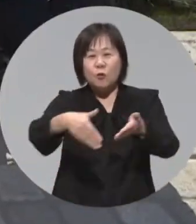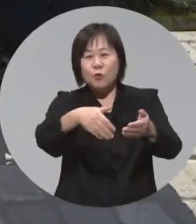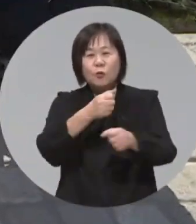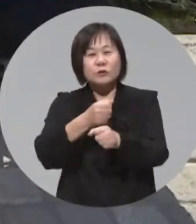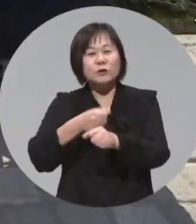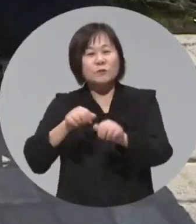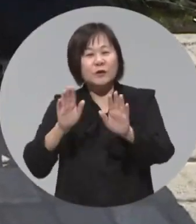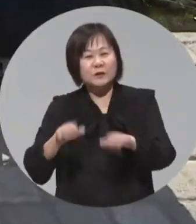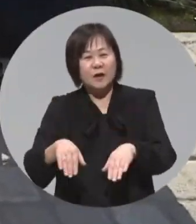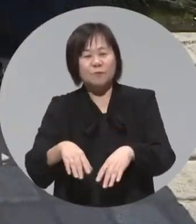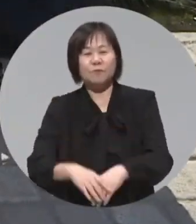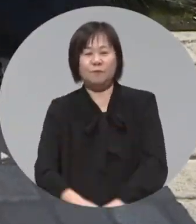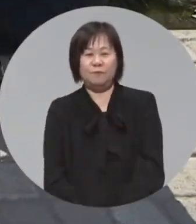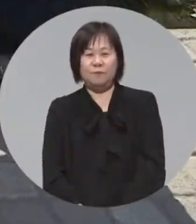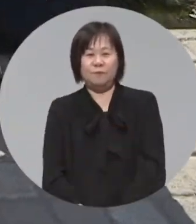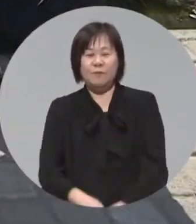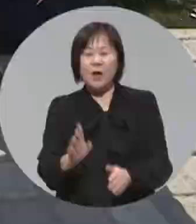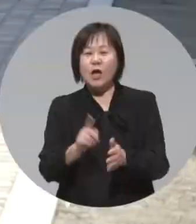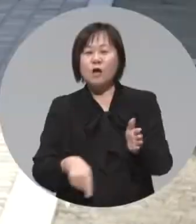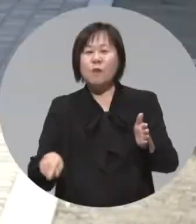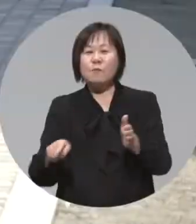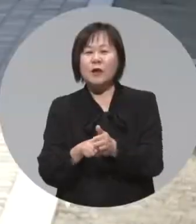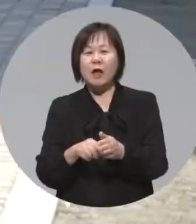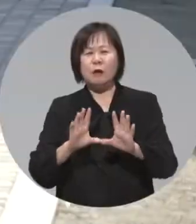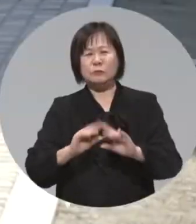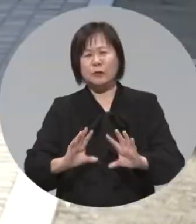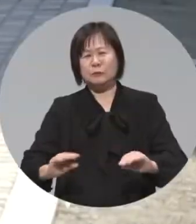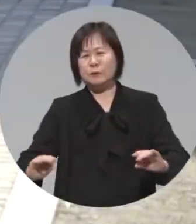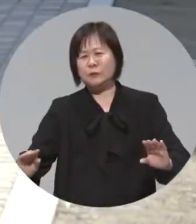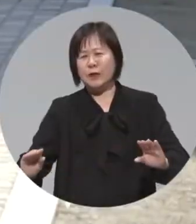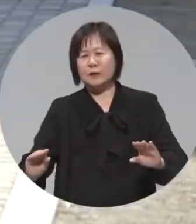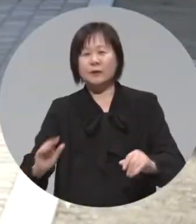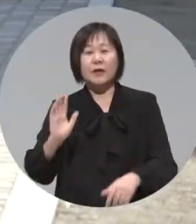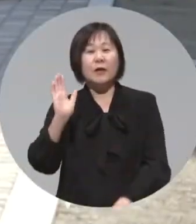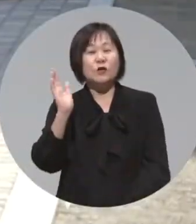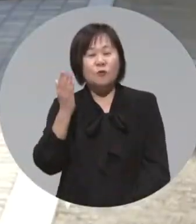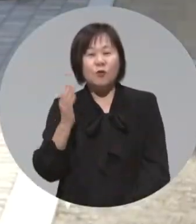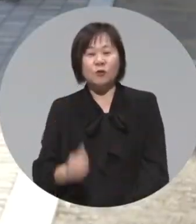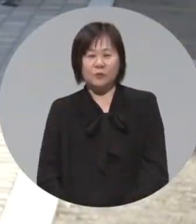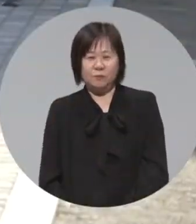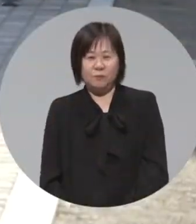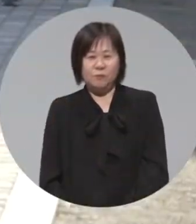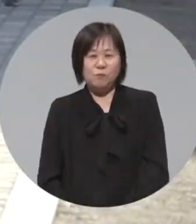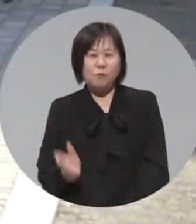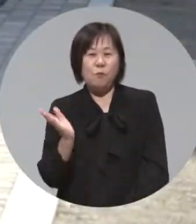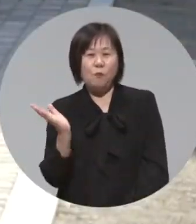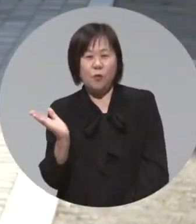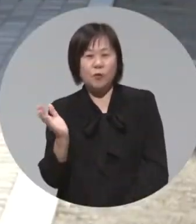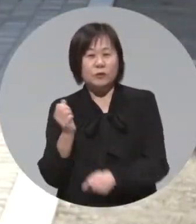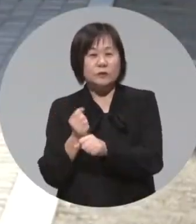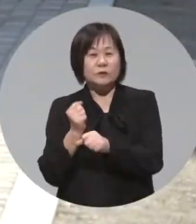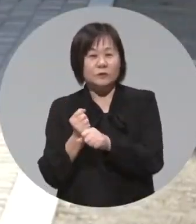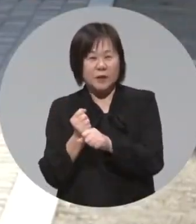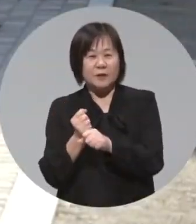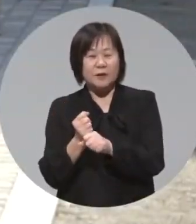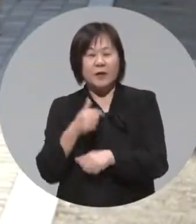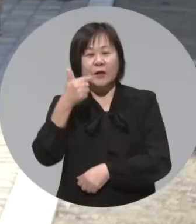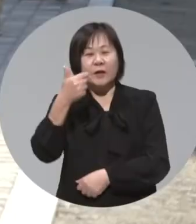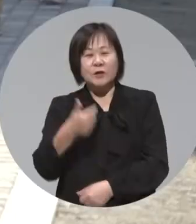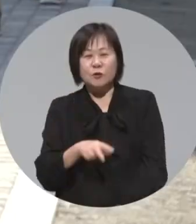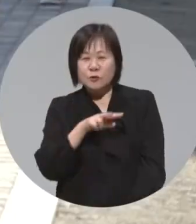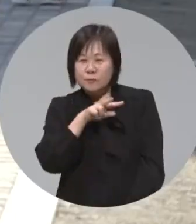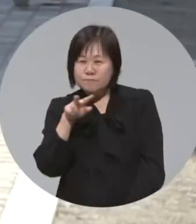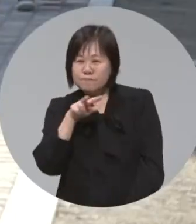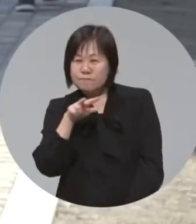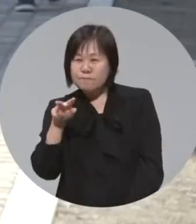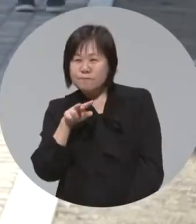。今までぬかるみで足が汚れていましたがインターロッキングのロードでゆっくり観察でき